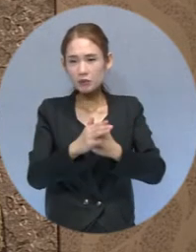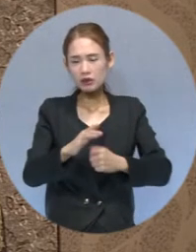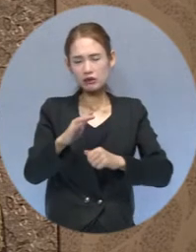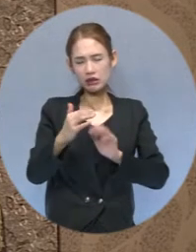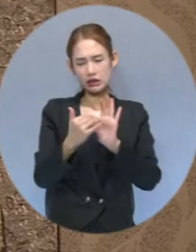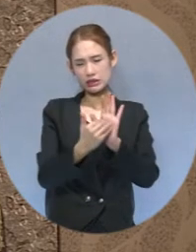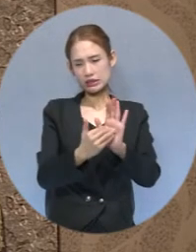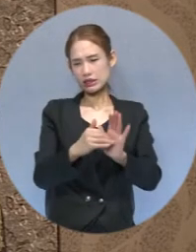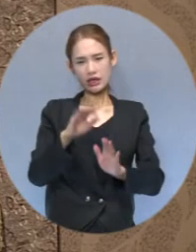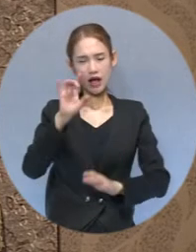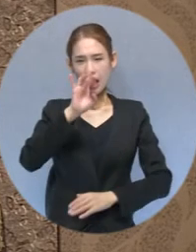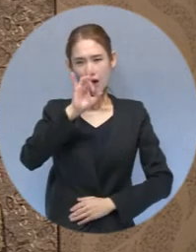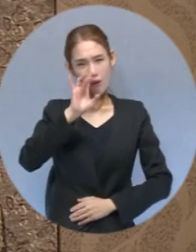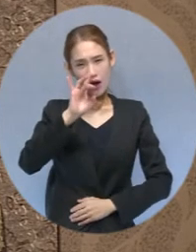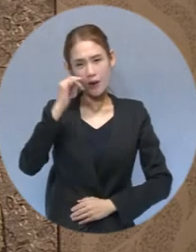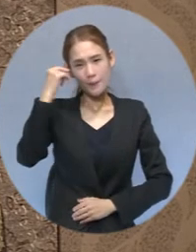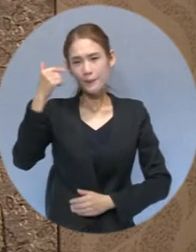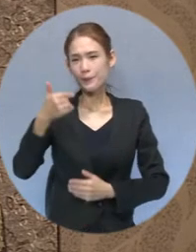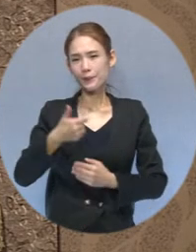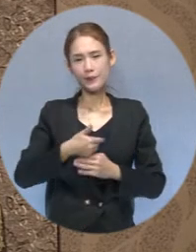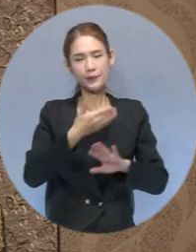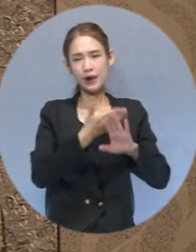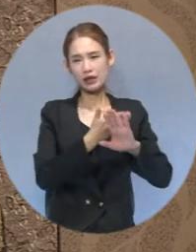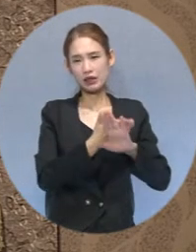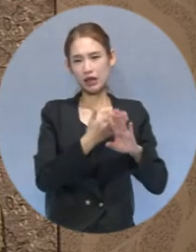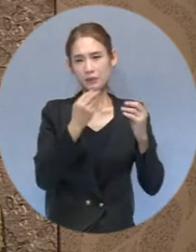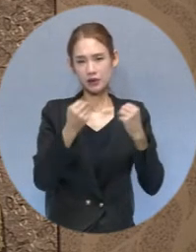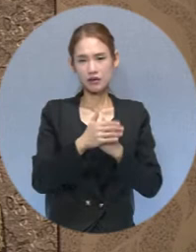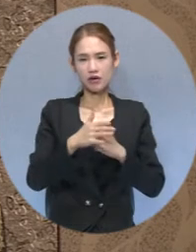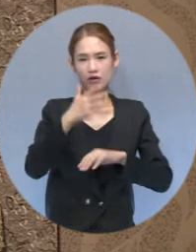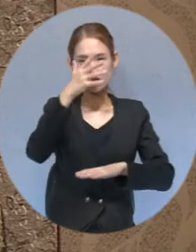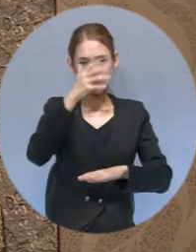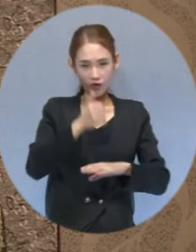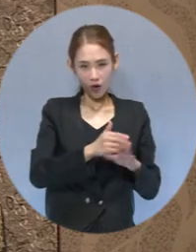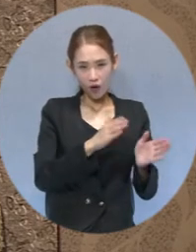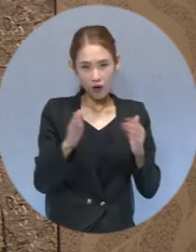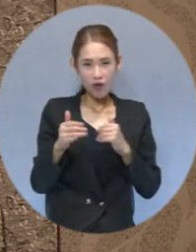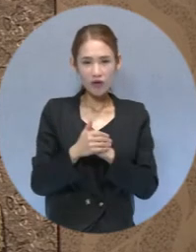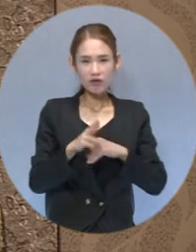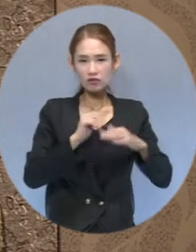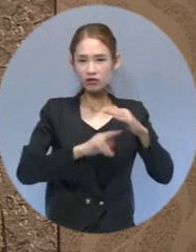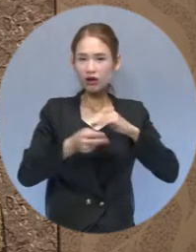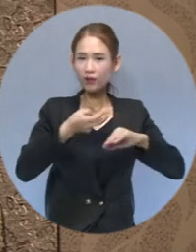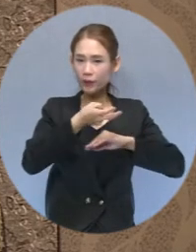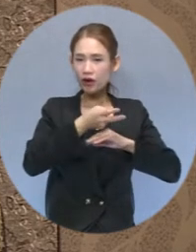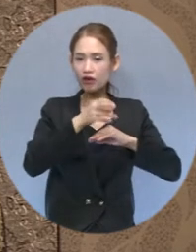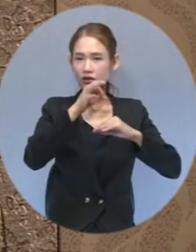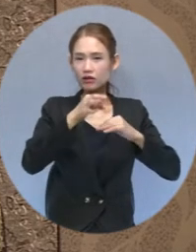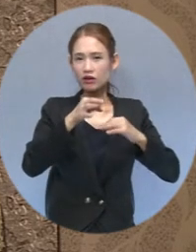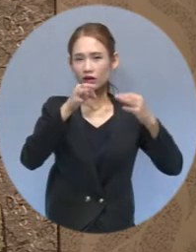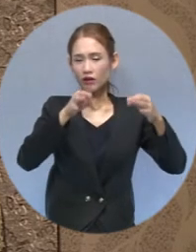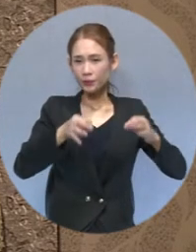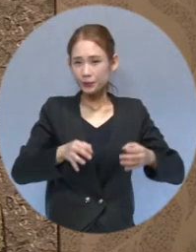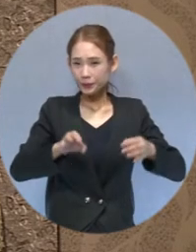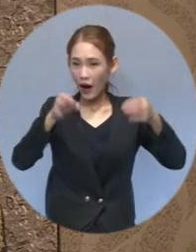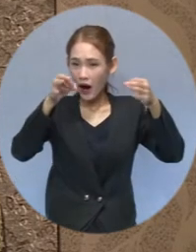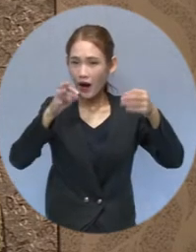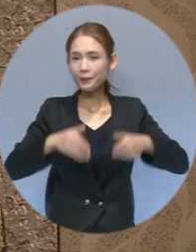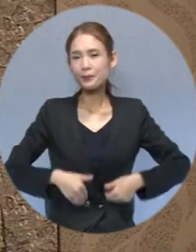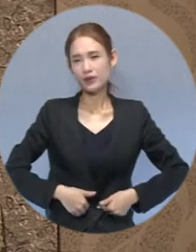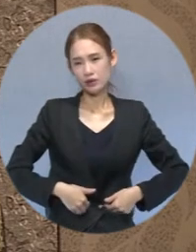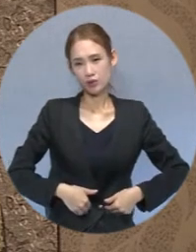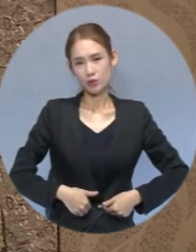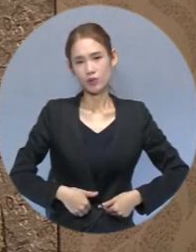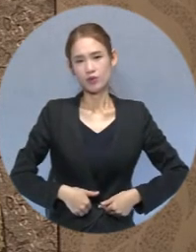지금 중단이 고류가, 된 상태인데 네. 대중교통 요금은 인상을 죄송합니다만 하지 않으면